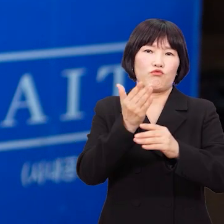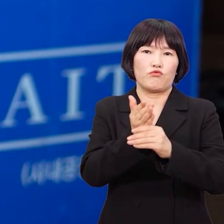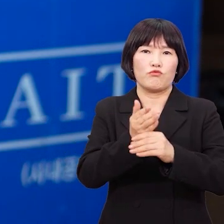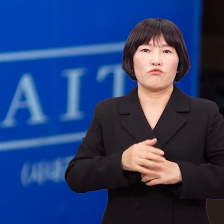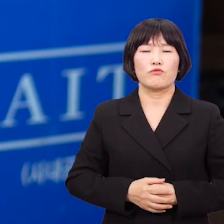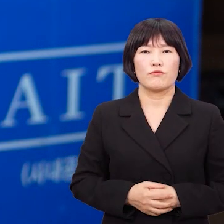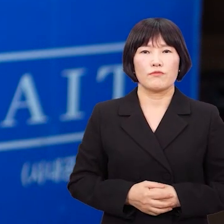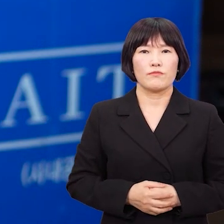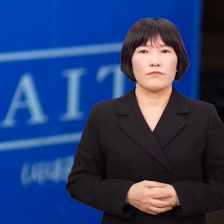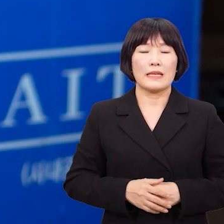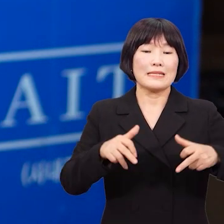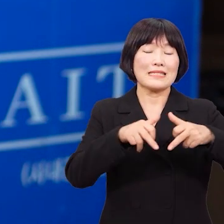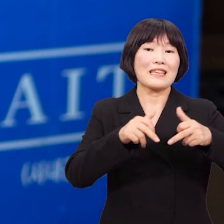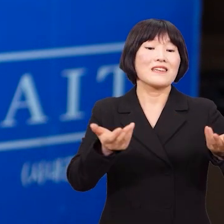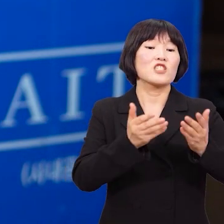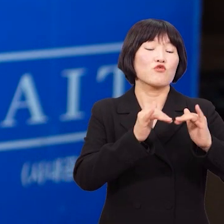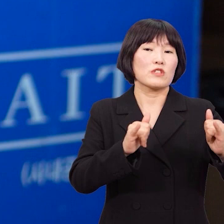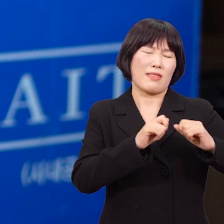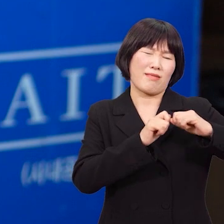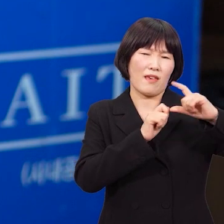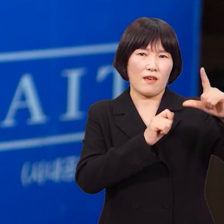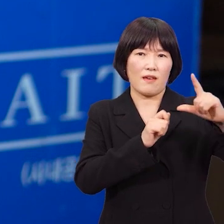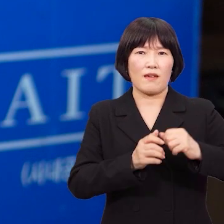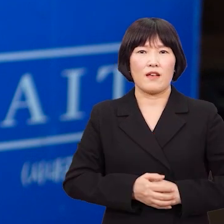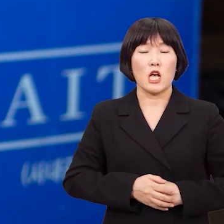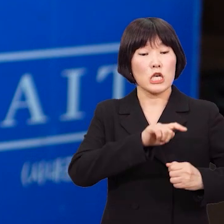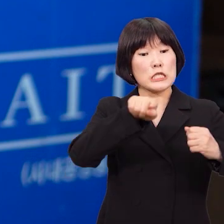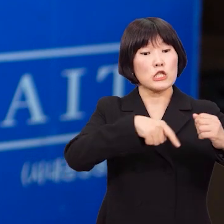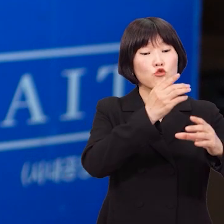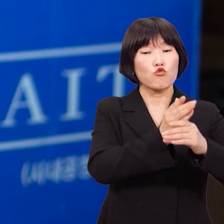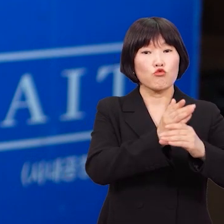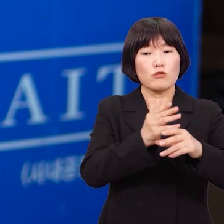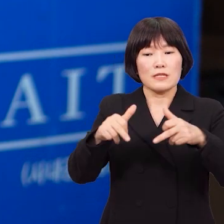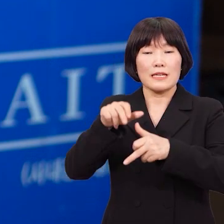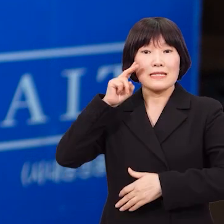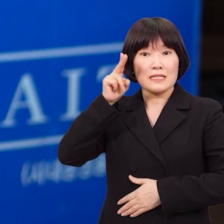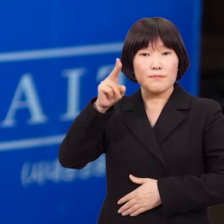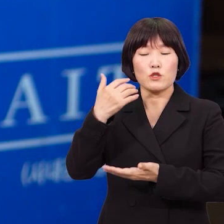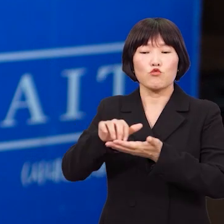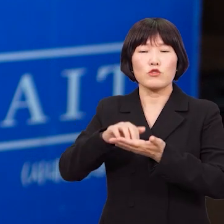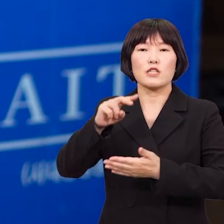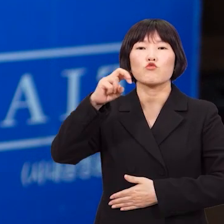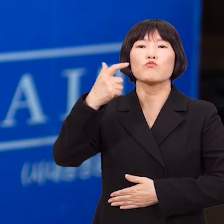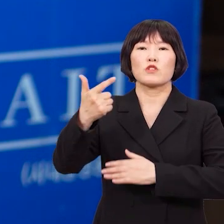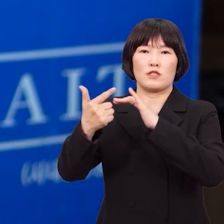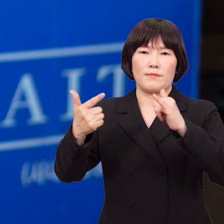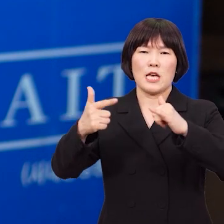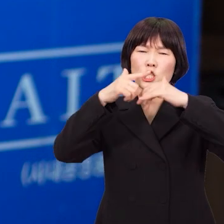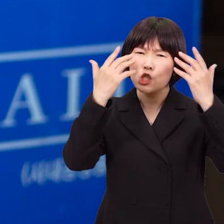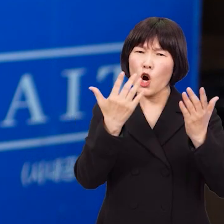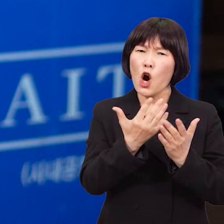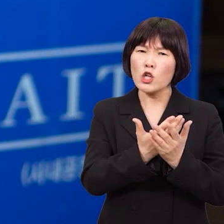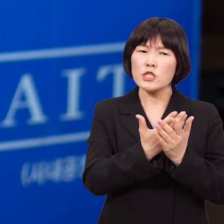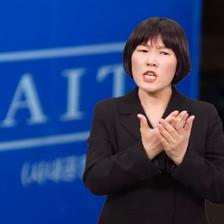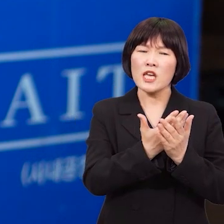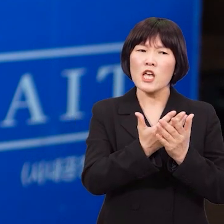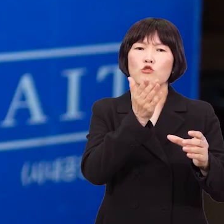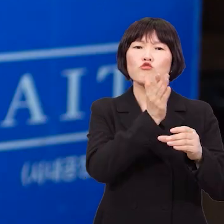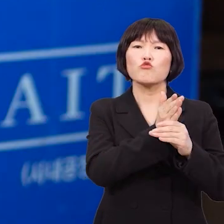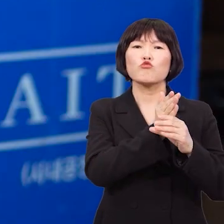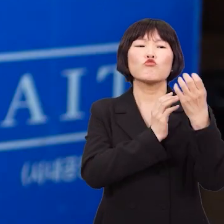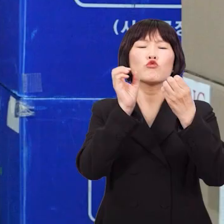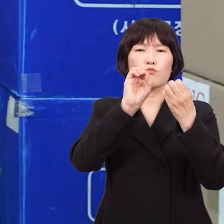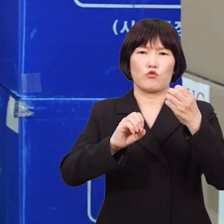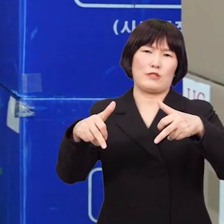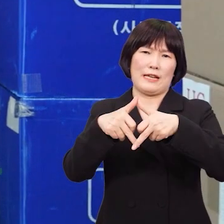있으며 장애인 근로자가 대부분으로 그중 중증 장애인은 26명으로 전체 직원의 약 90%가 장애인